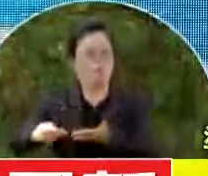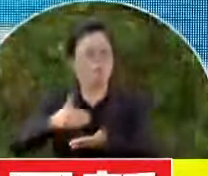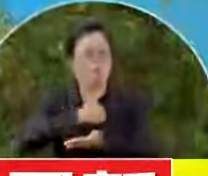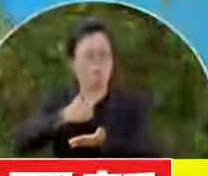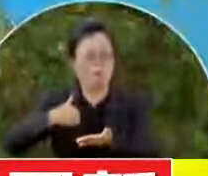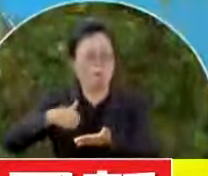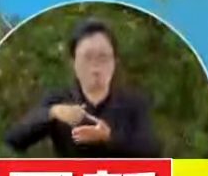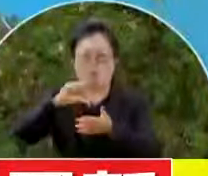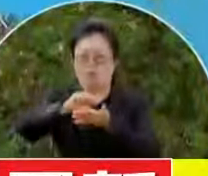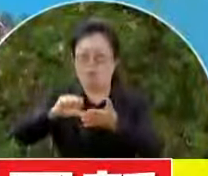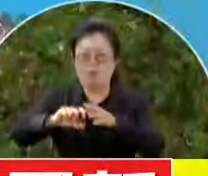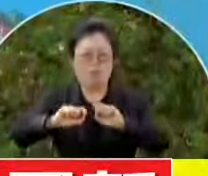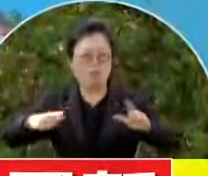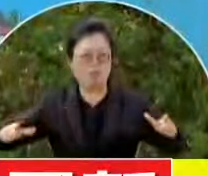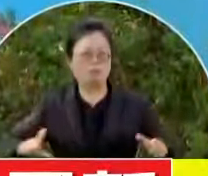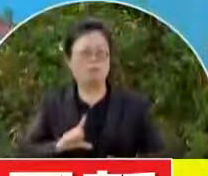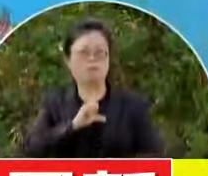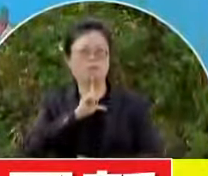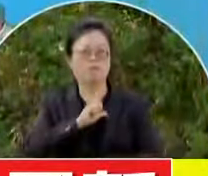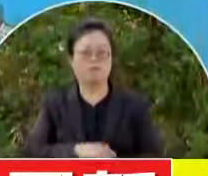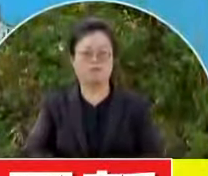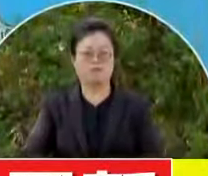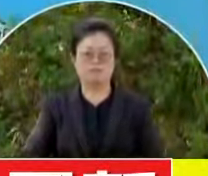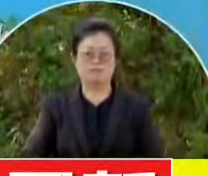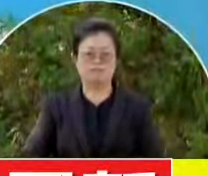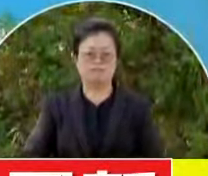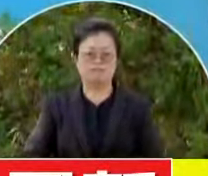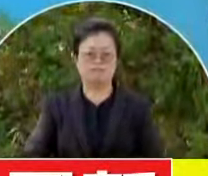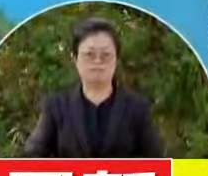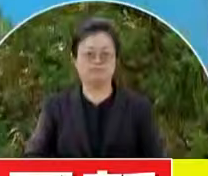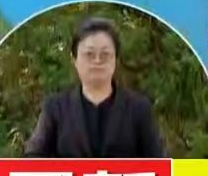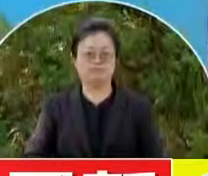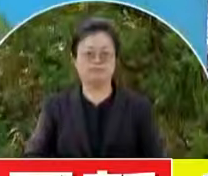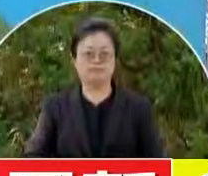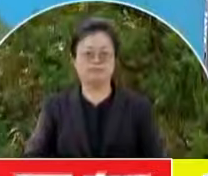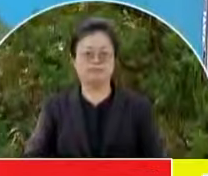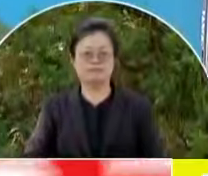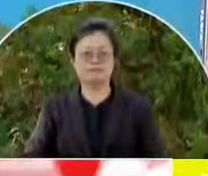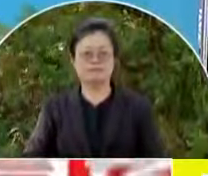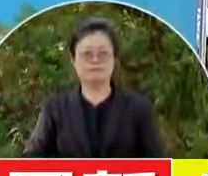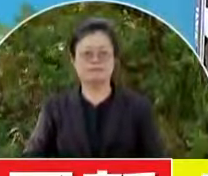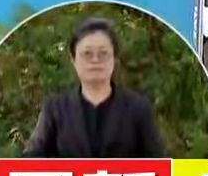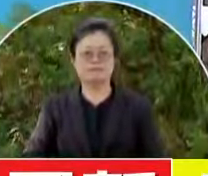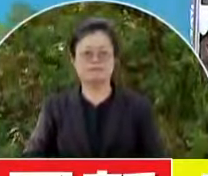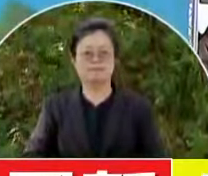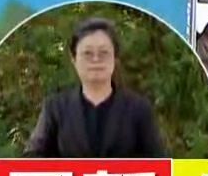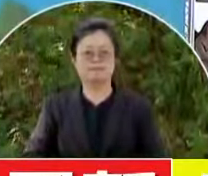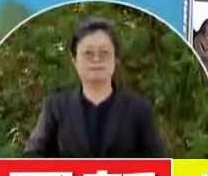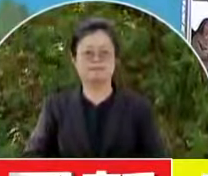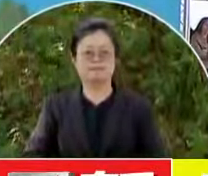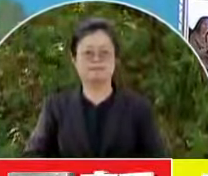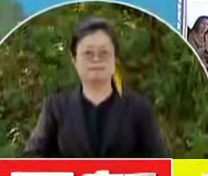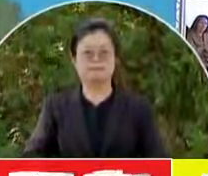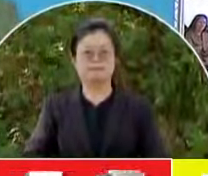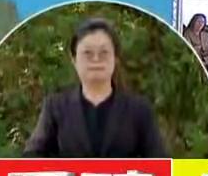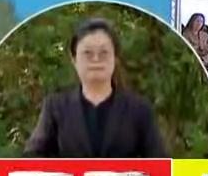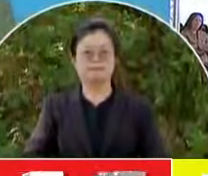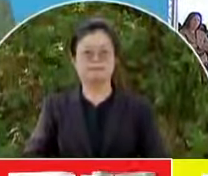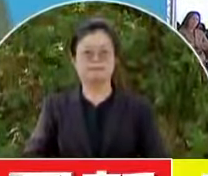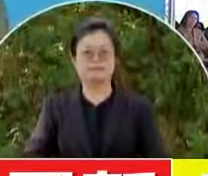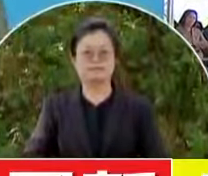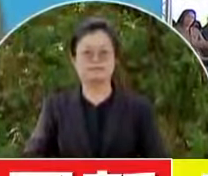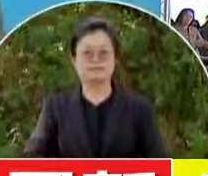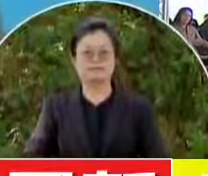皆さんおっしゃいましたけれども、この海外設備ダムもできたことによって、これ農業という農業が大きく発展いたし